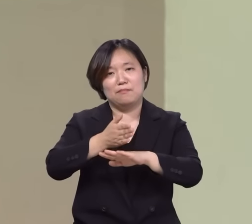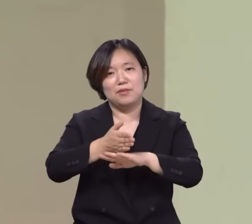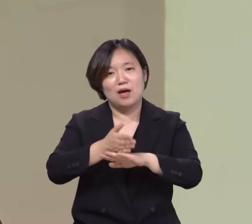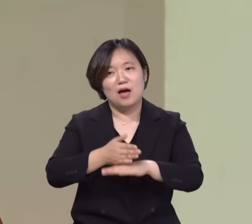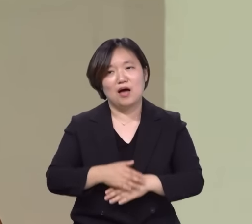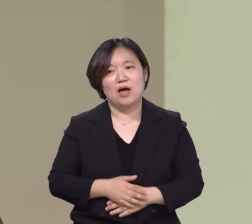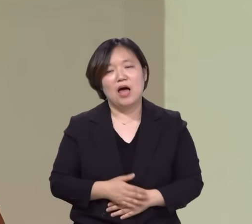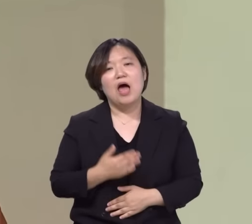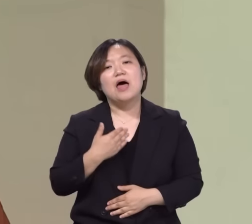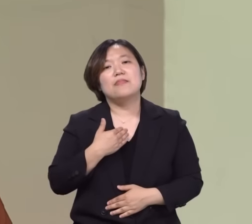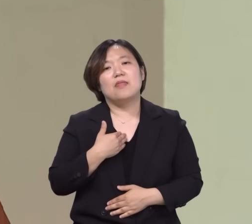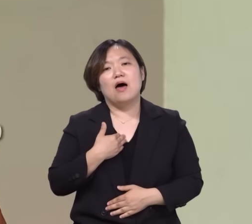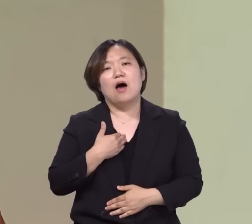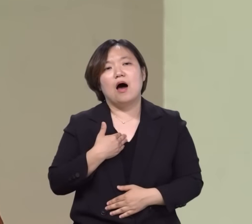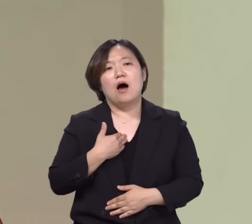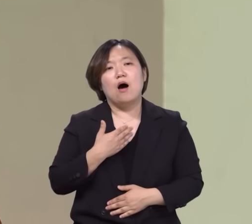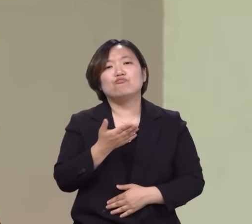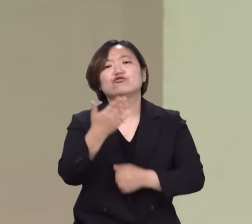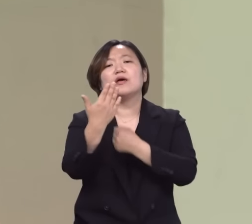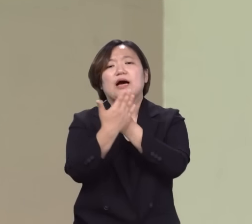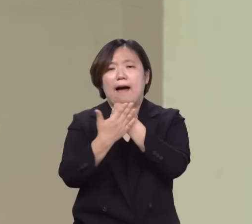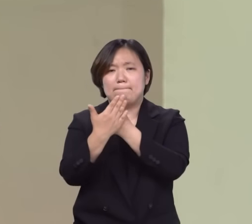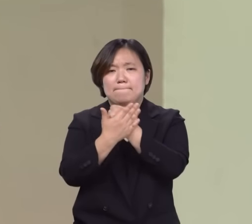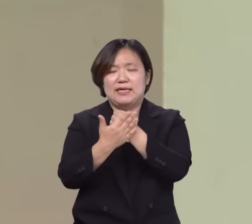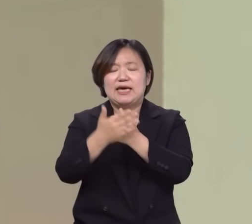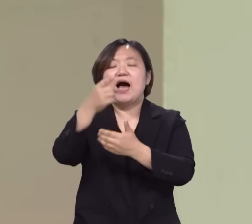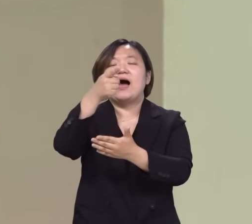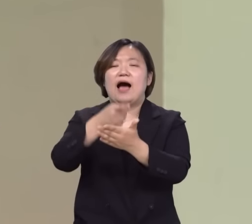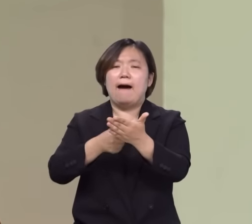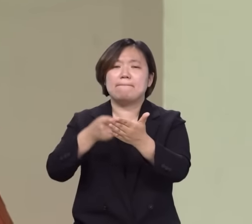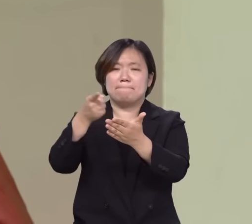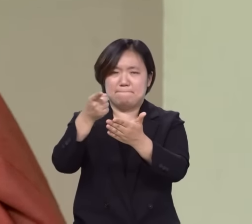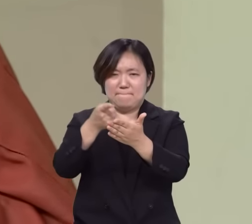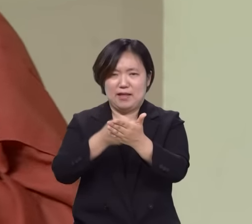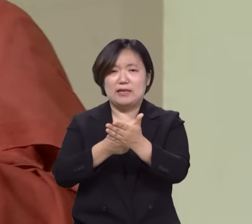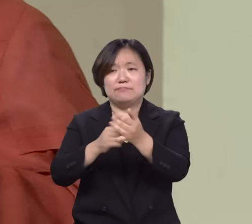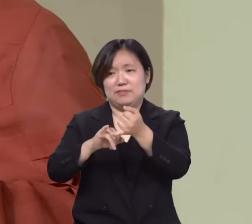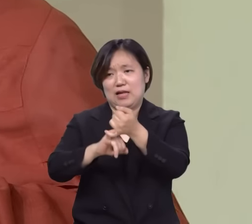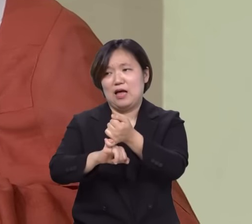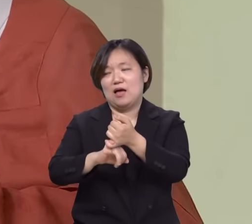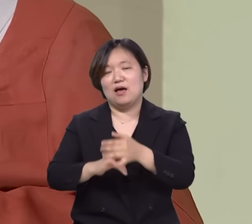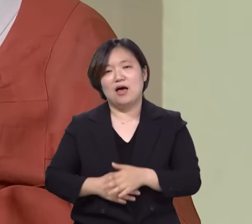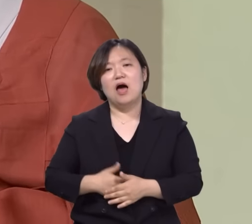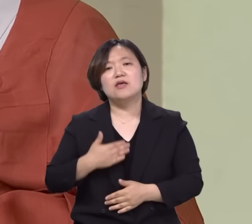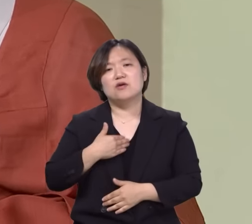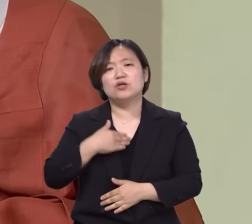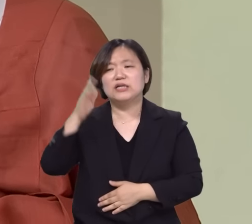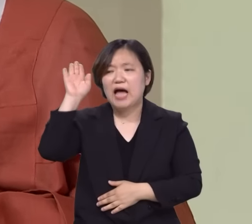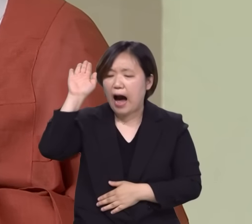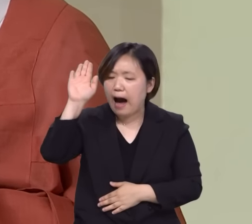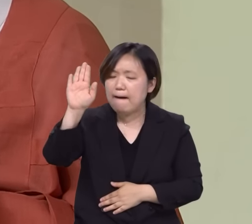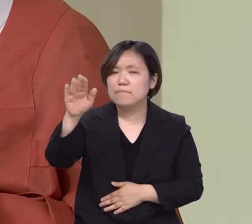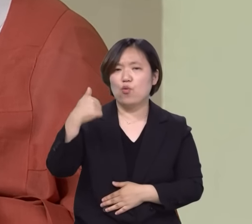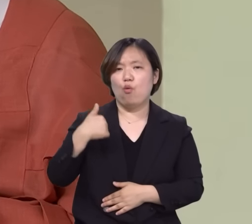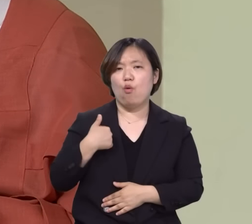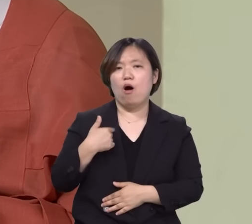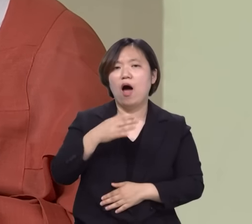감사합니다이 은혜 반드시 갚겠습니다 앞으로 저는 관세음